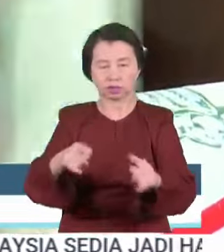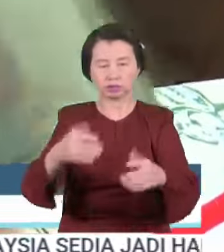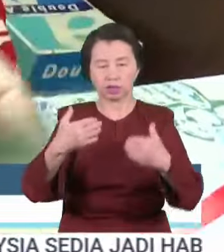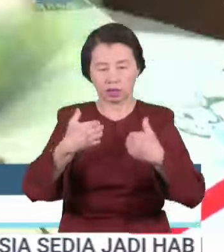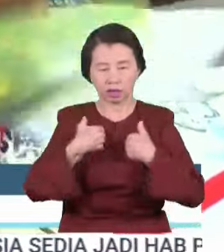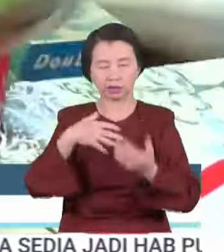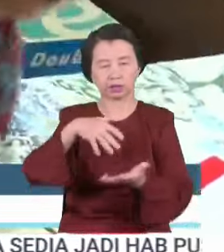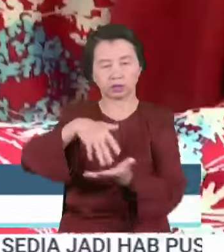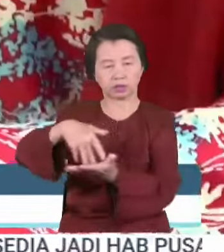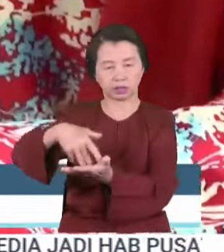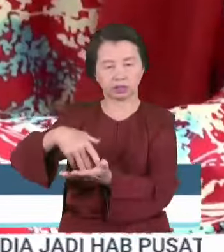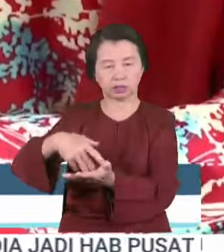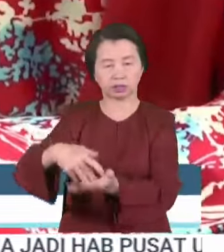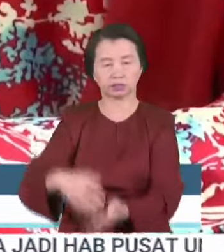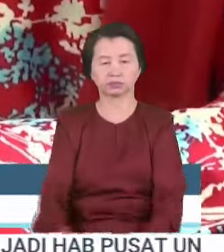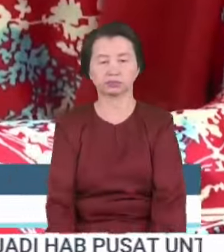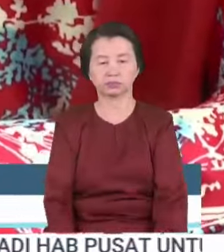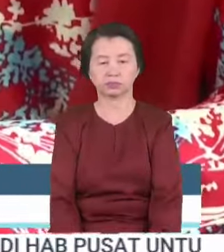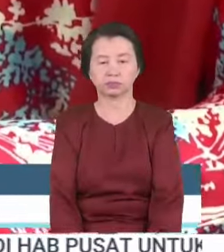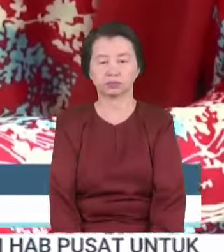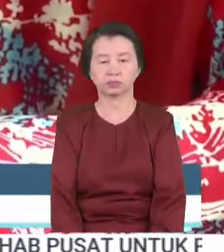ada kelemahannya.